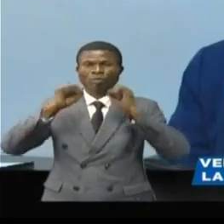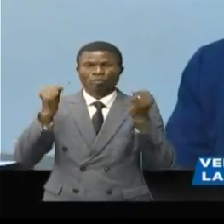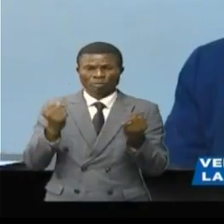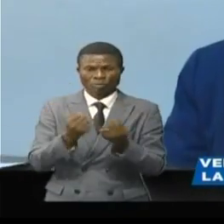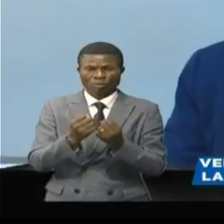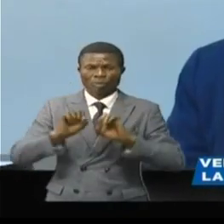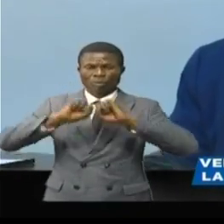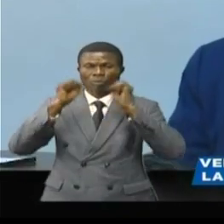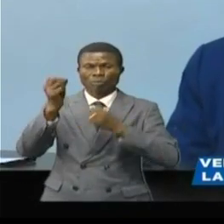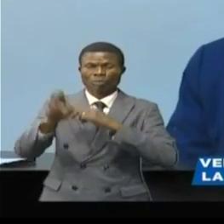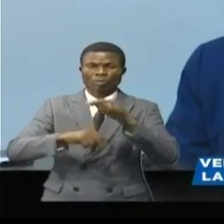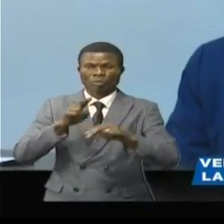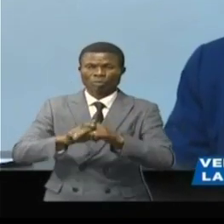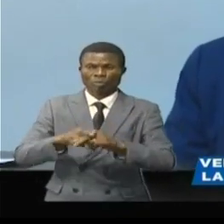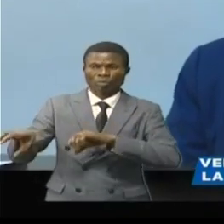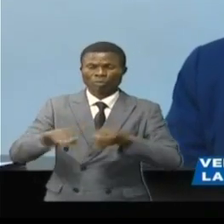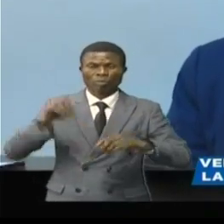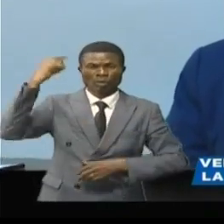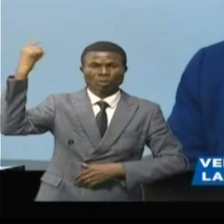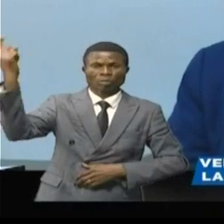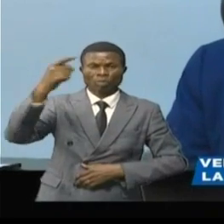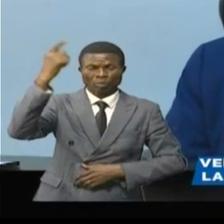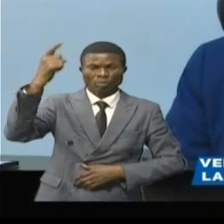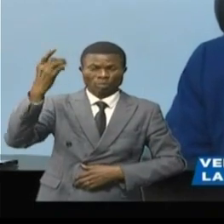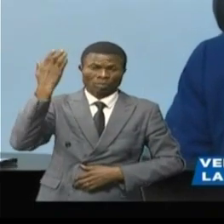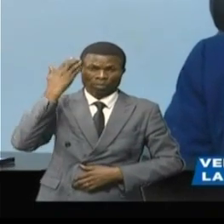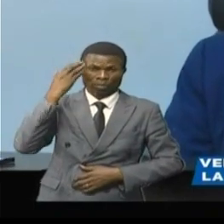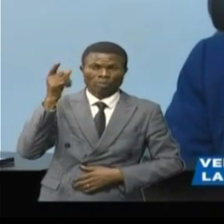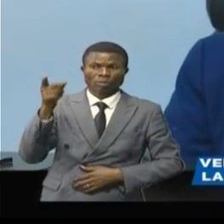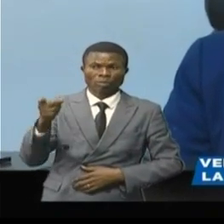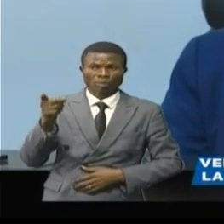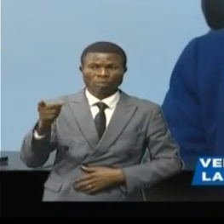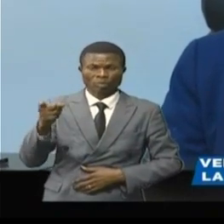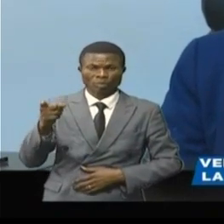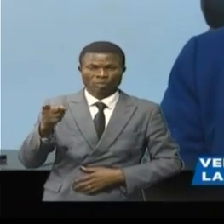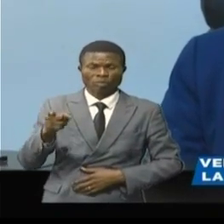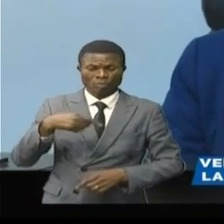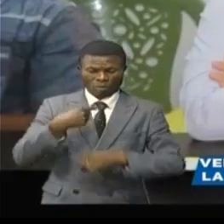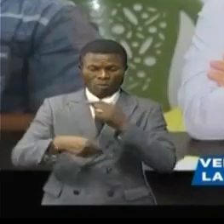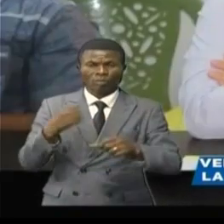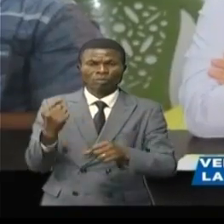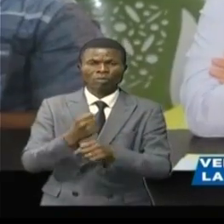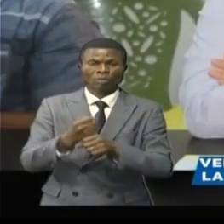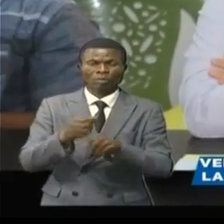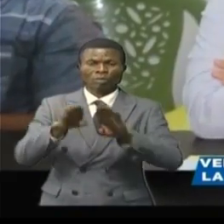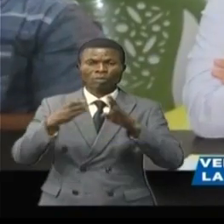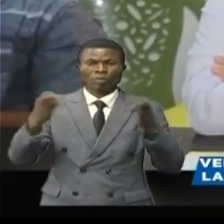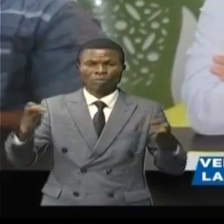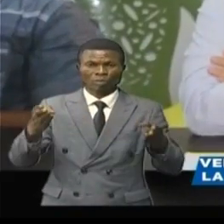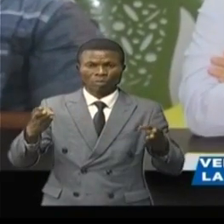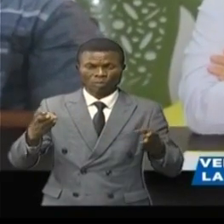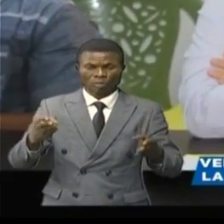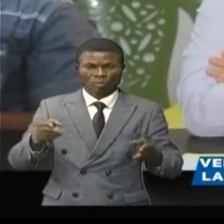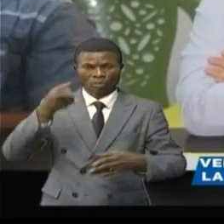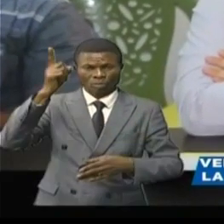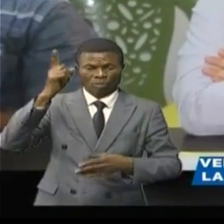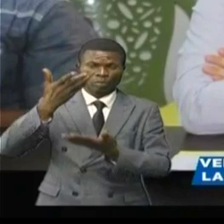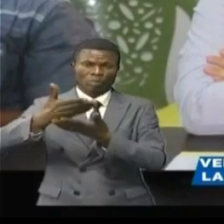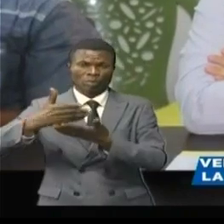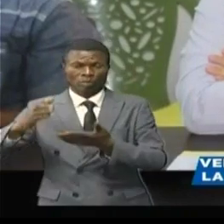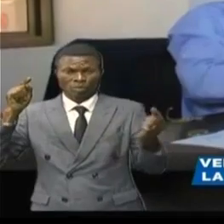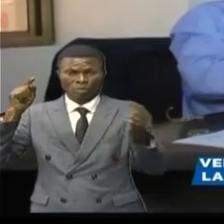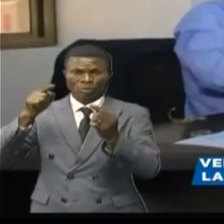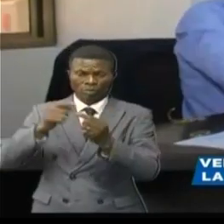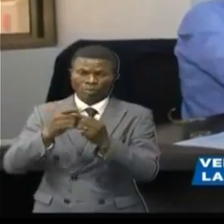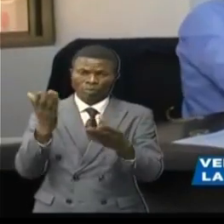Solidarité nationale et Action humanitaire, Modeste Mutinga Mutushai, a ouvert les travaux qui conduiront aux premières ébauches jusqu'au